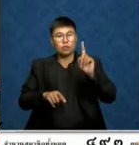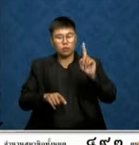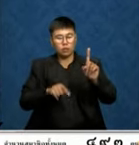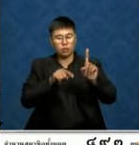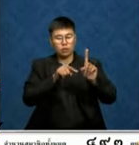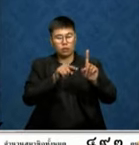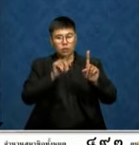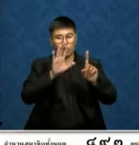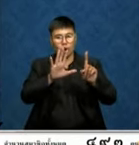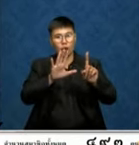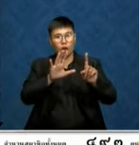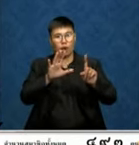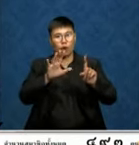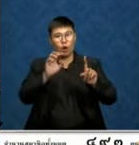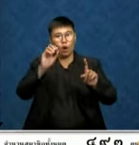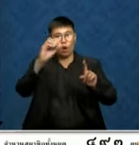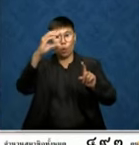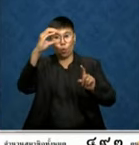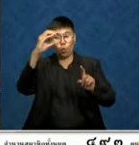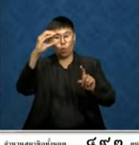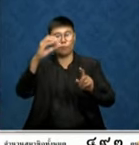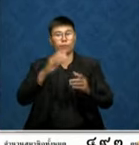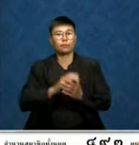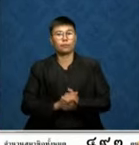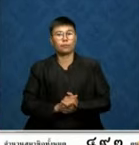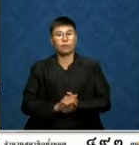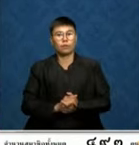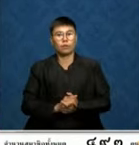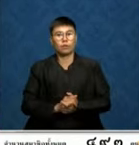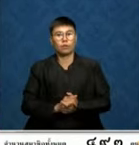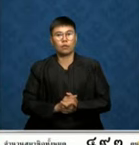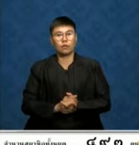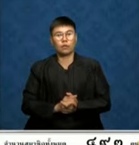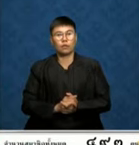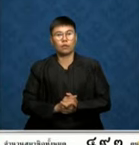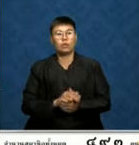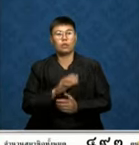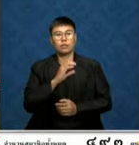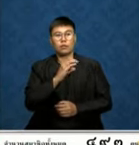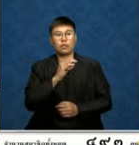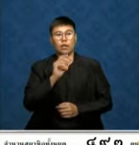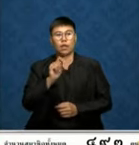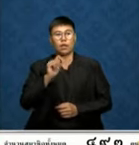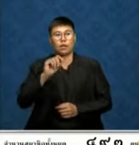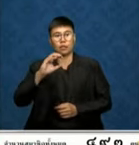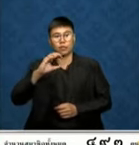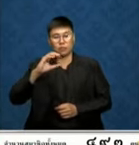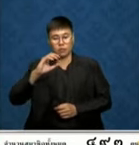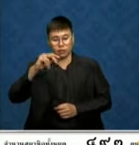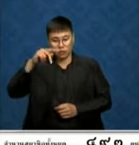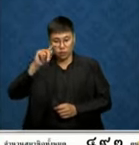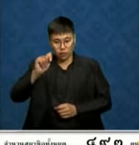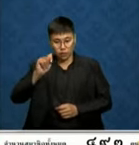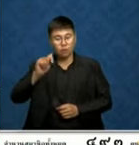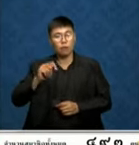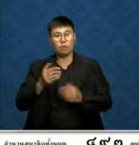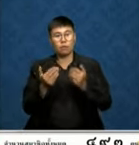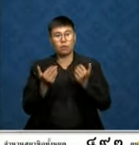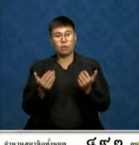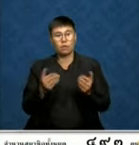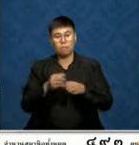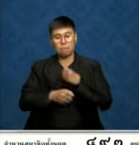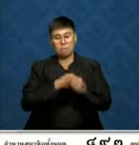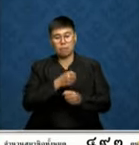ครับจากรายงานนะครับของCAT นะครับระบุอย่างกระชับว่าปัจจุบันใน